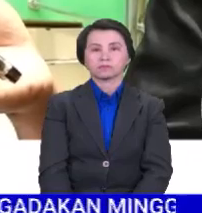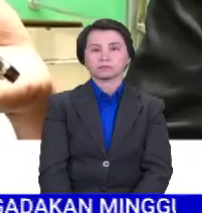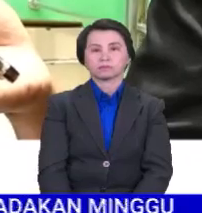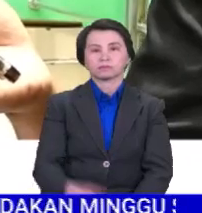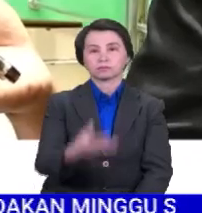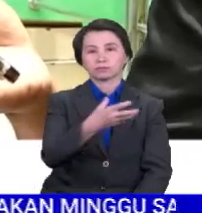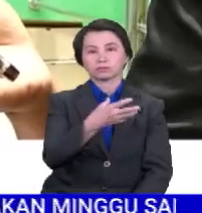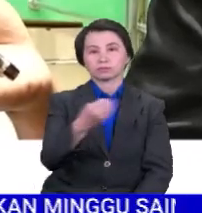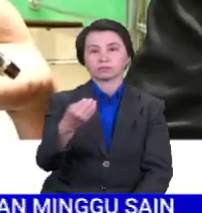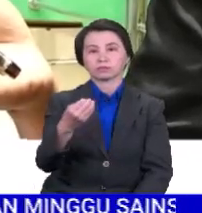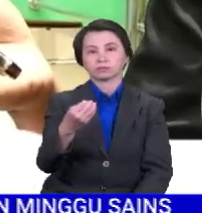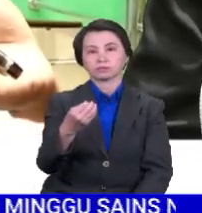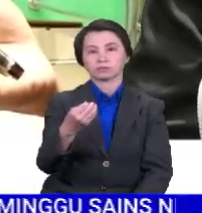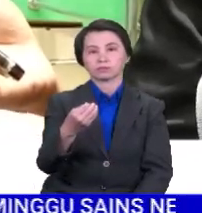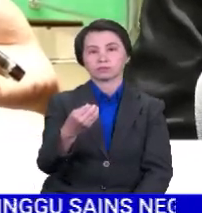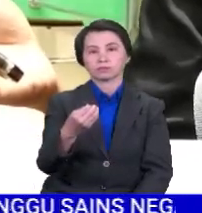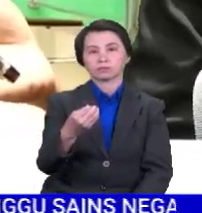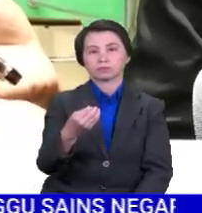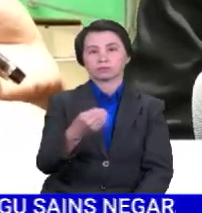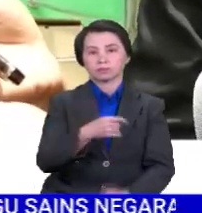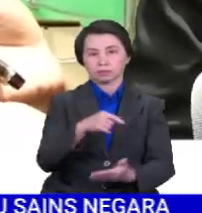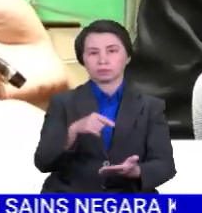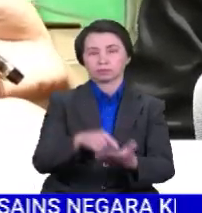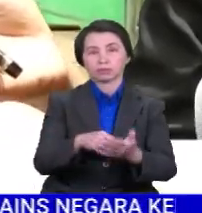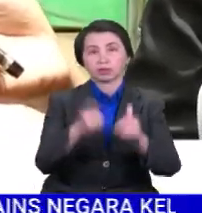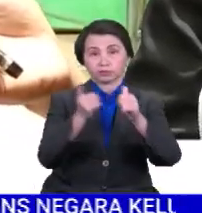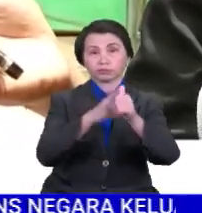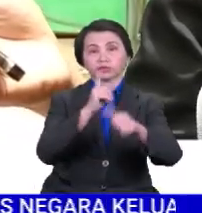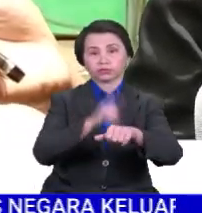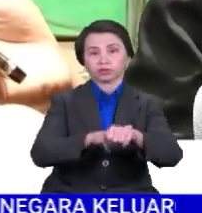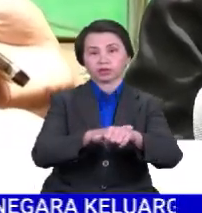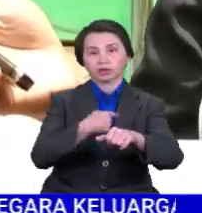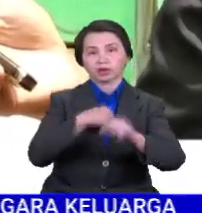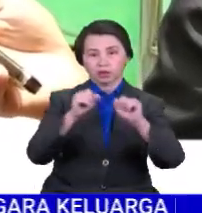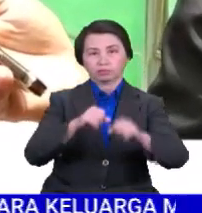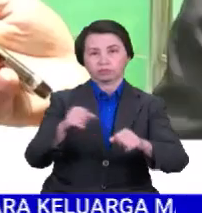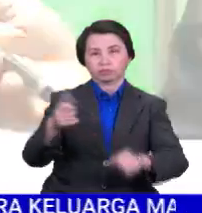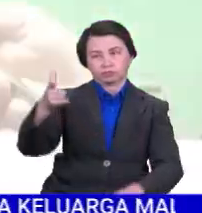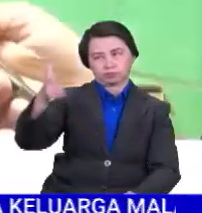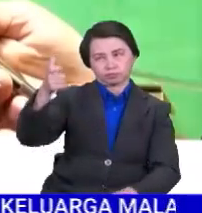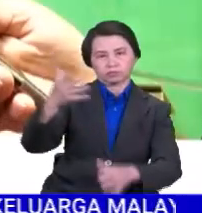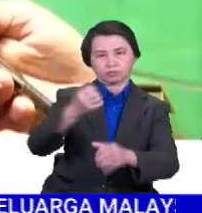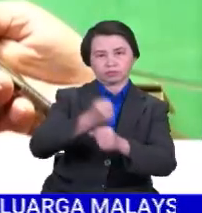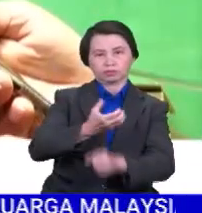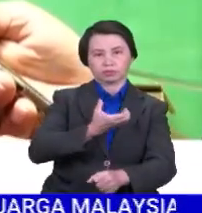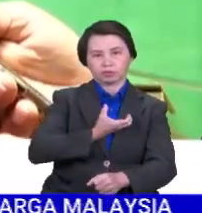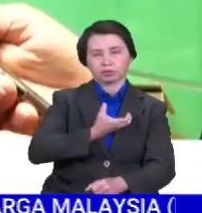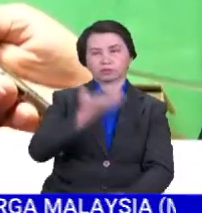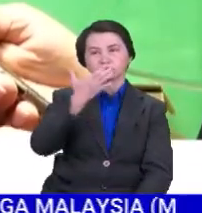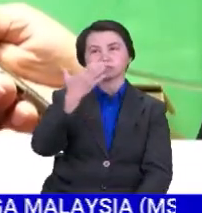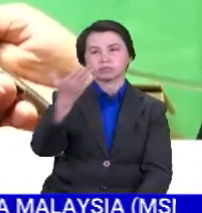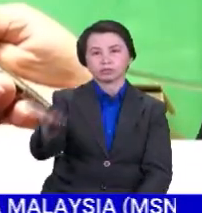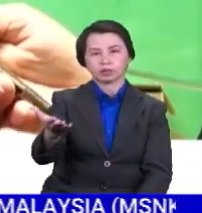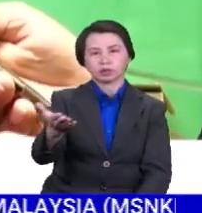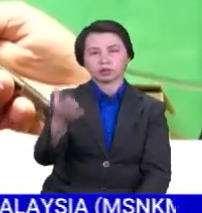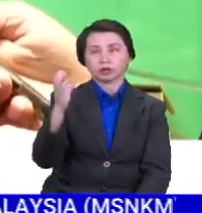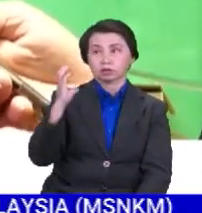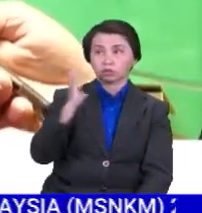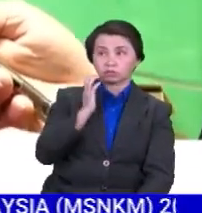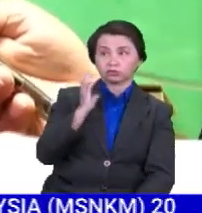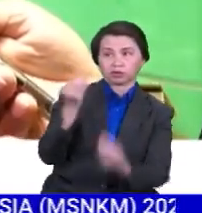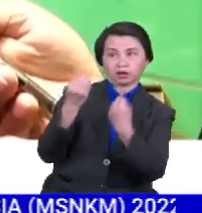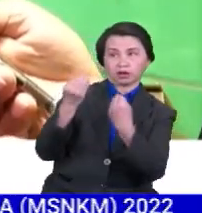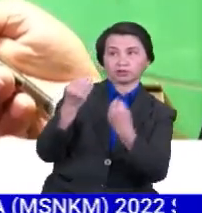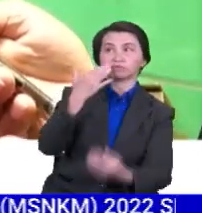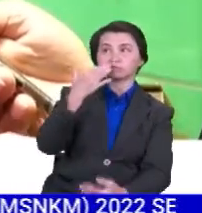Dan ini merupakan tiga kali pertama saya dan saya dapat bawa balik pingat emas. Saya terima kasih kepada coach saya, coach Wai,